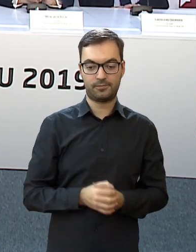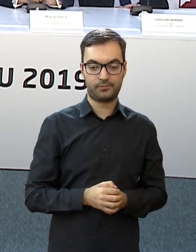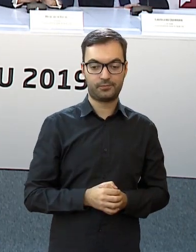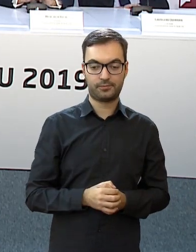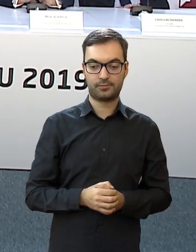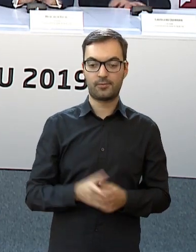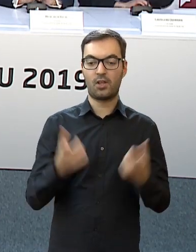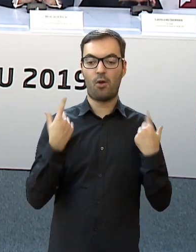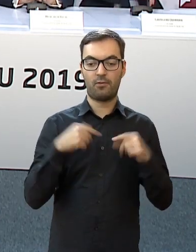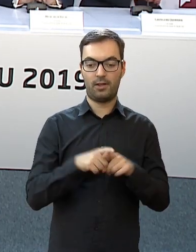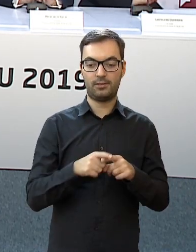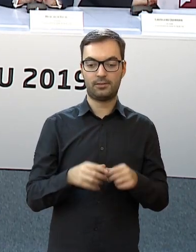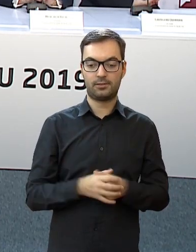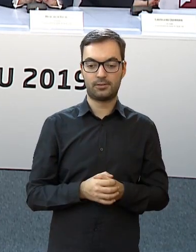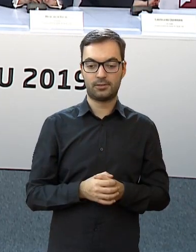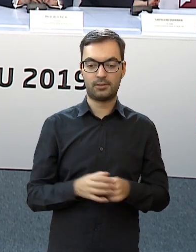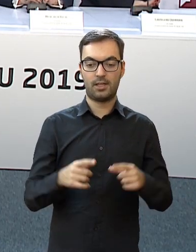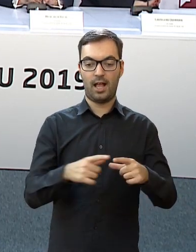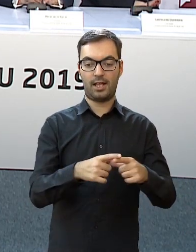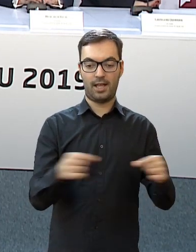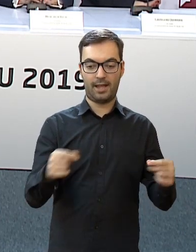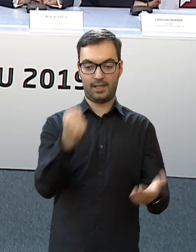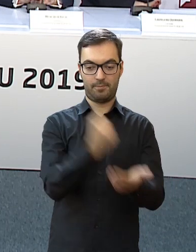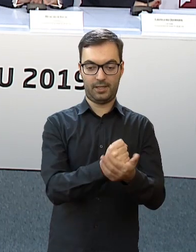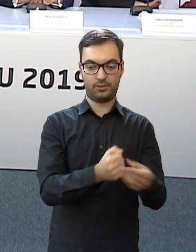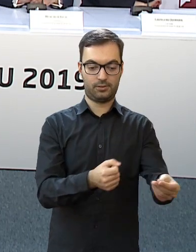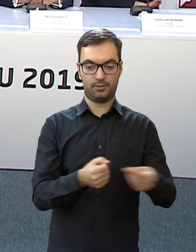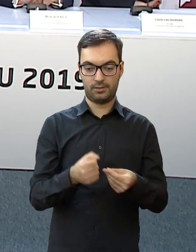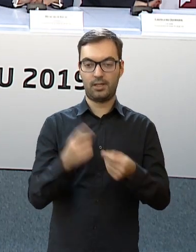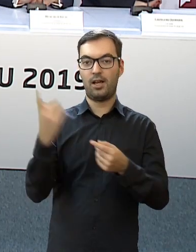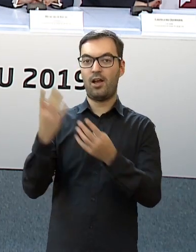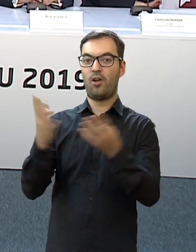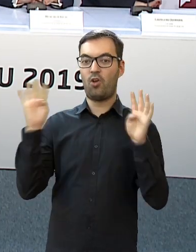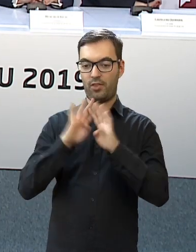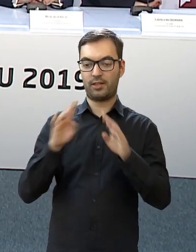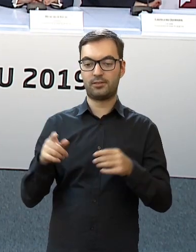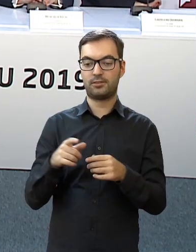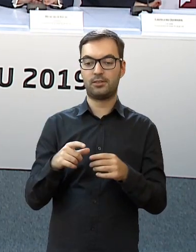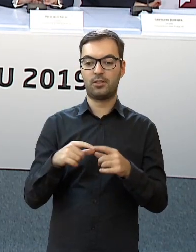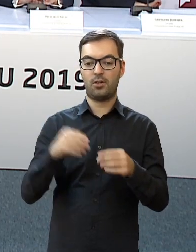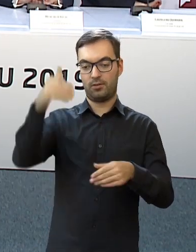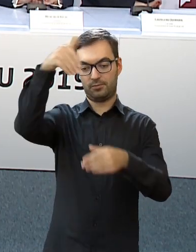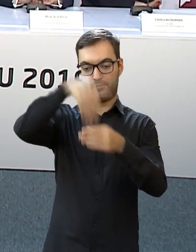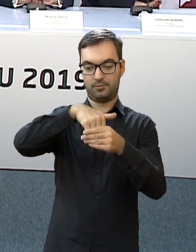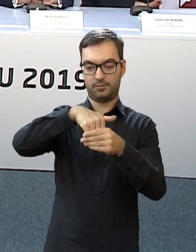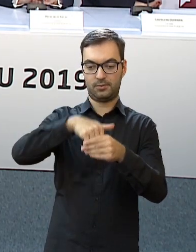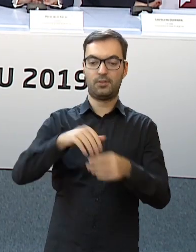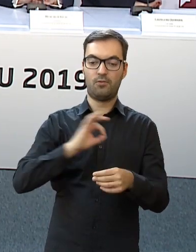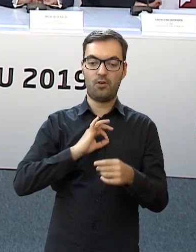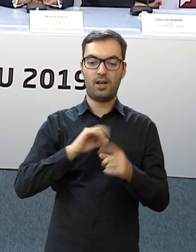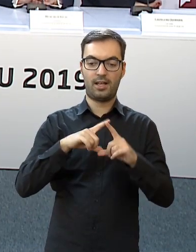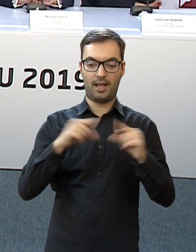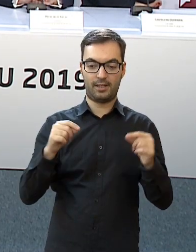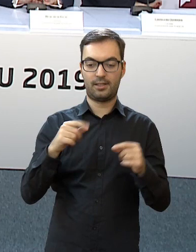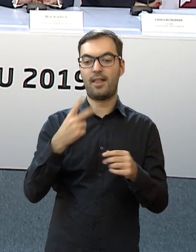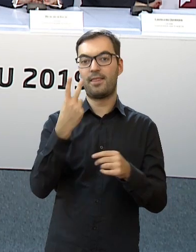Obywatel brał kartkę z pieczęcią, szedł za kotarkę i za kotarką do tej koperty wkładał tą swoją kartkę z